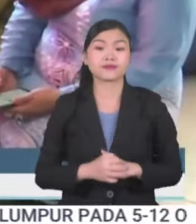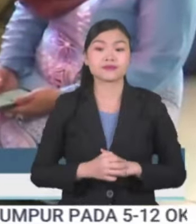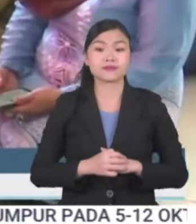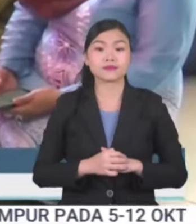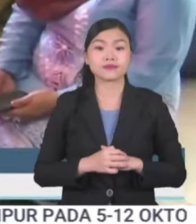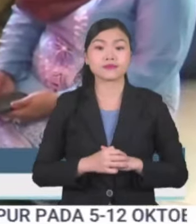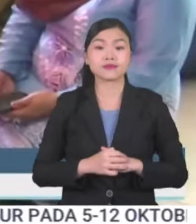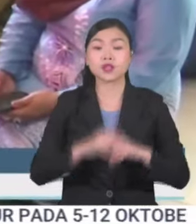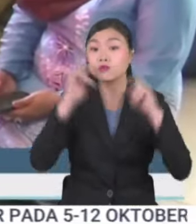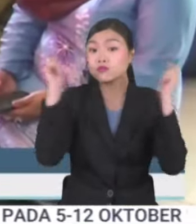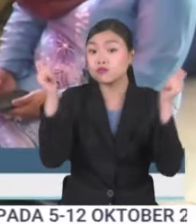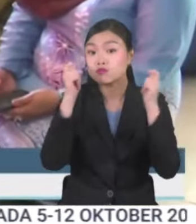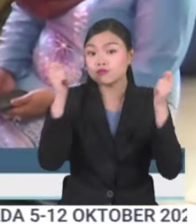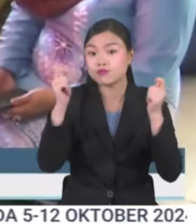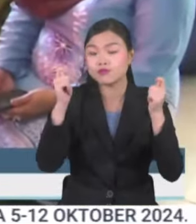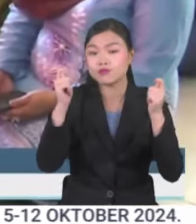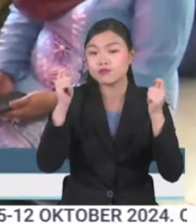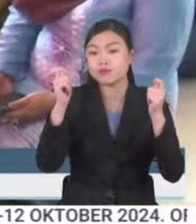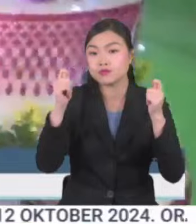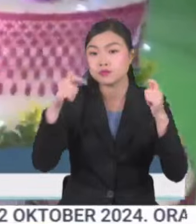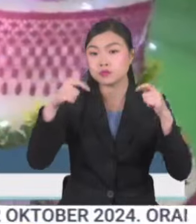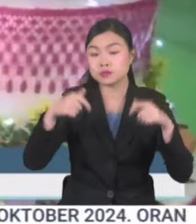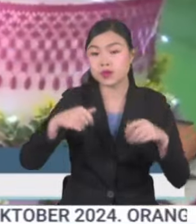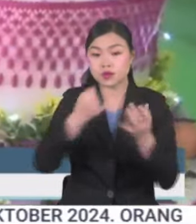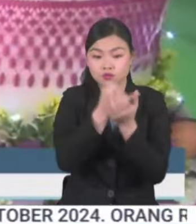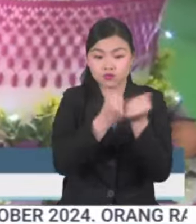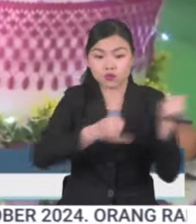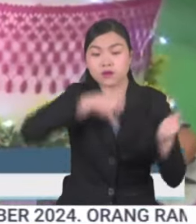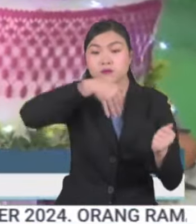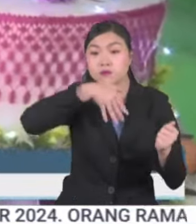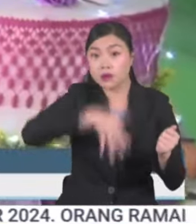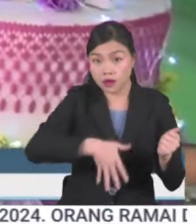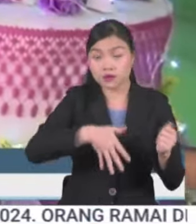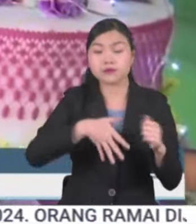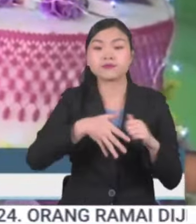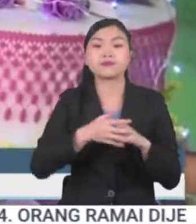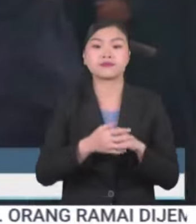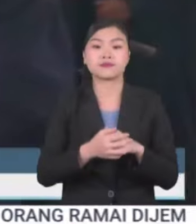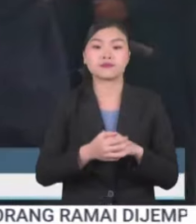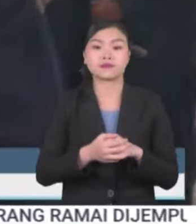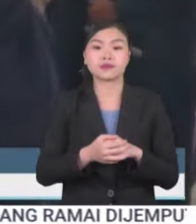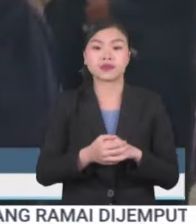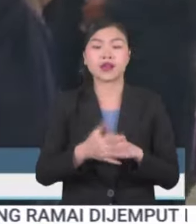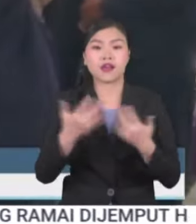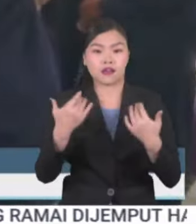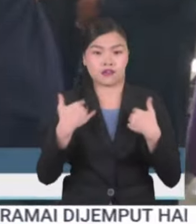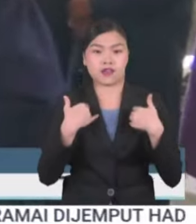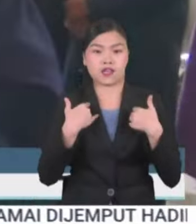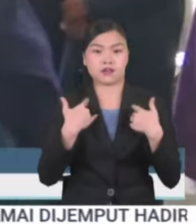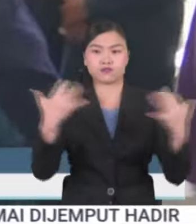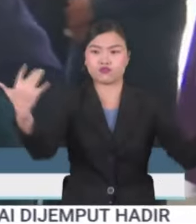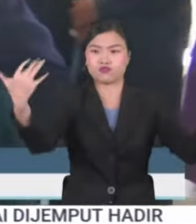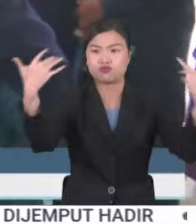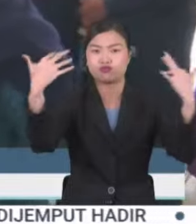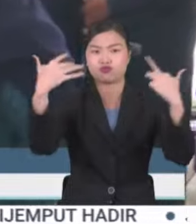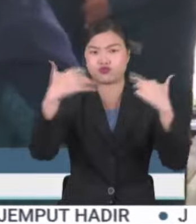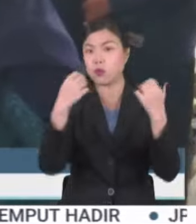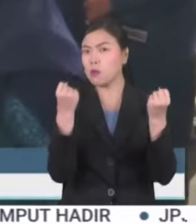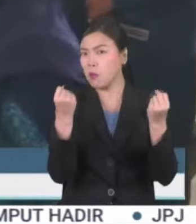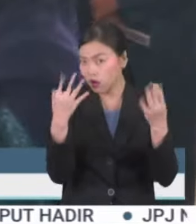untuk merayakan hari kebesaran kita Nabi muhammadahaihi was dan kadiran yang ramai